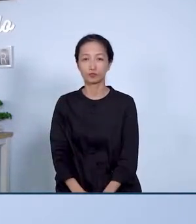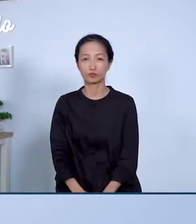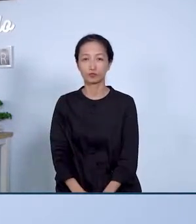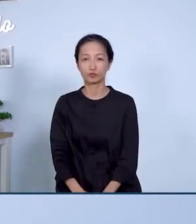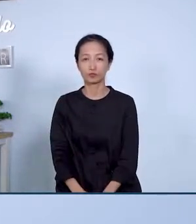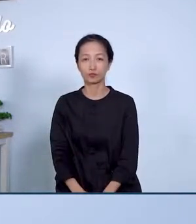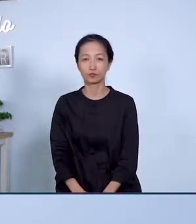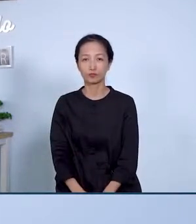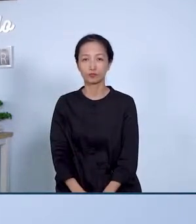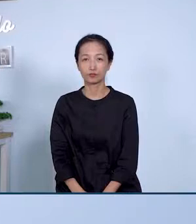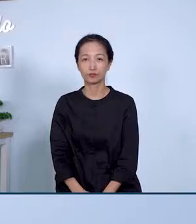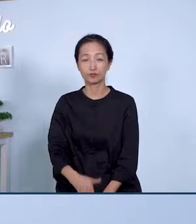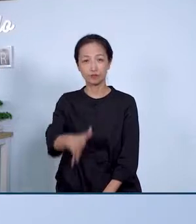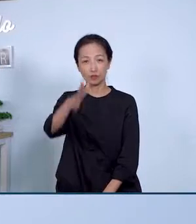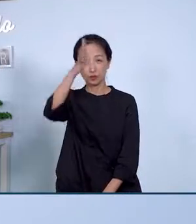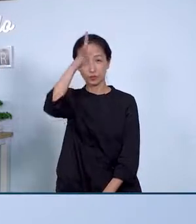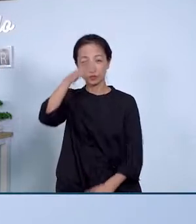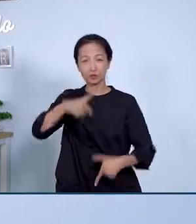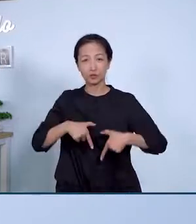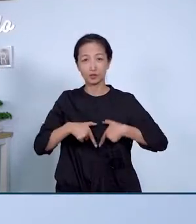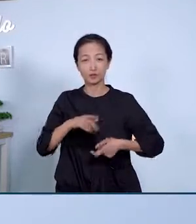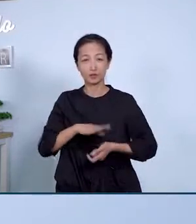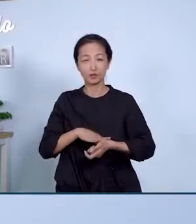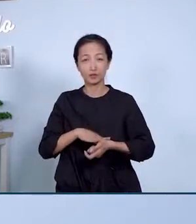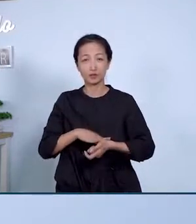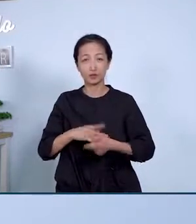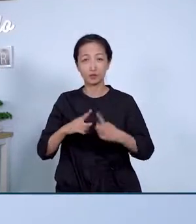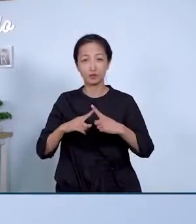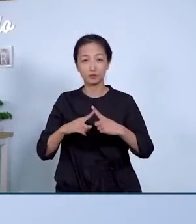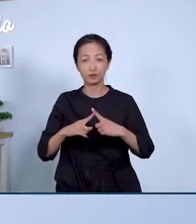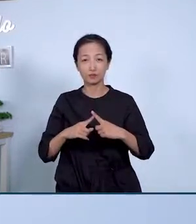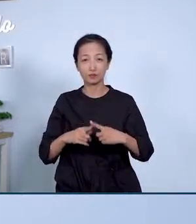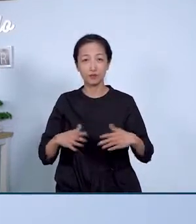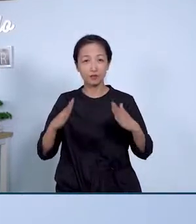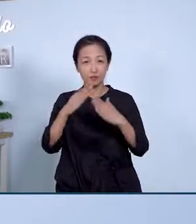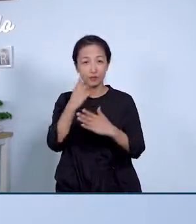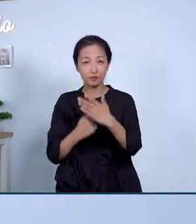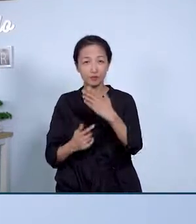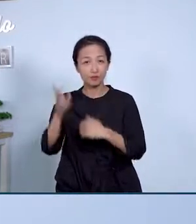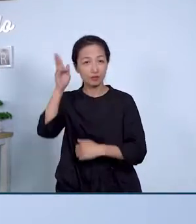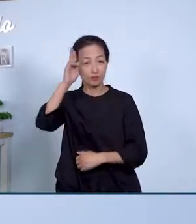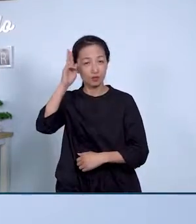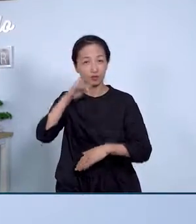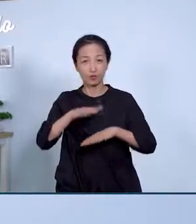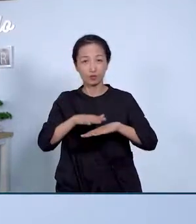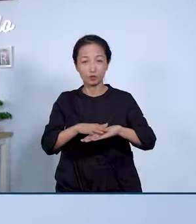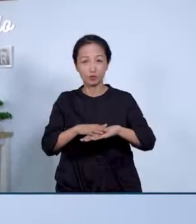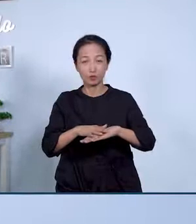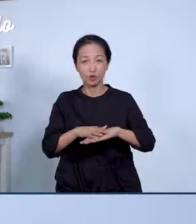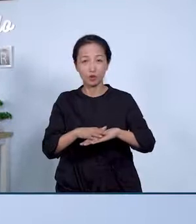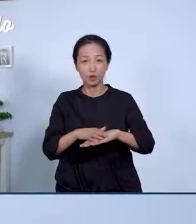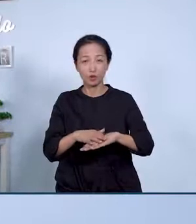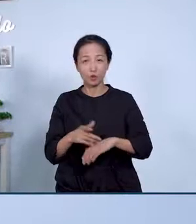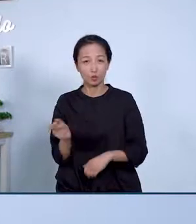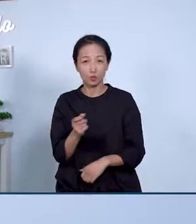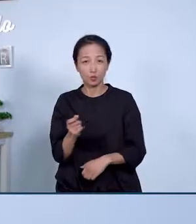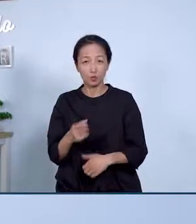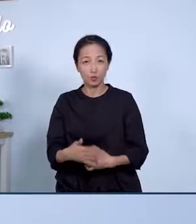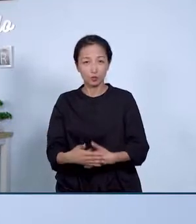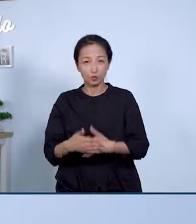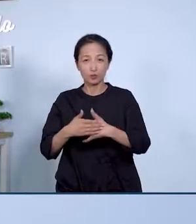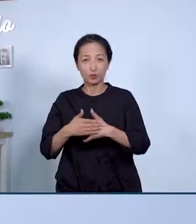六，冠心病患者家中应常备速效救心丸，又叫丹参